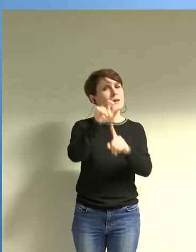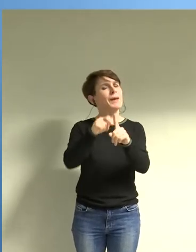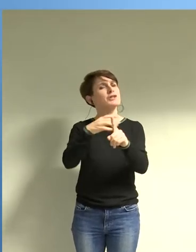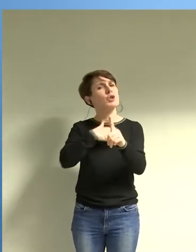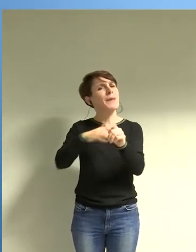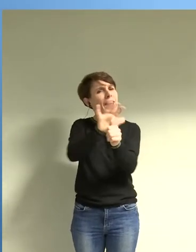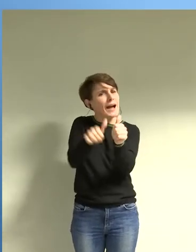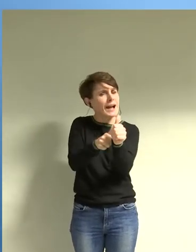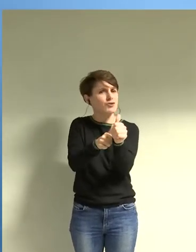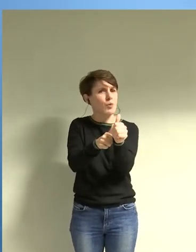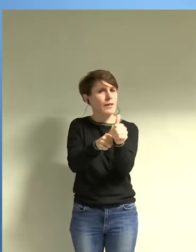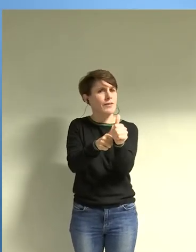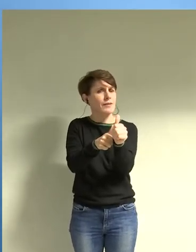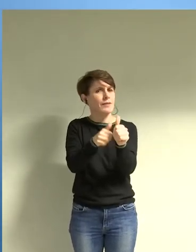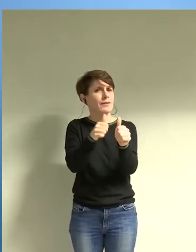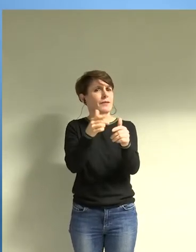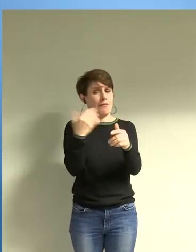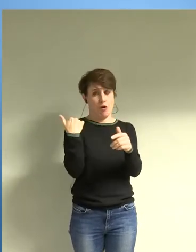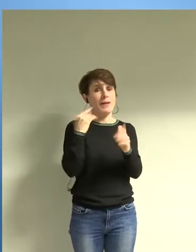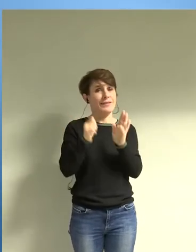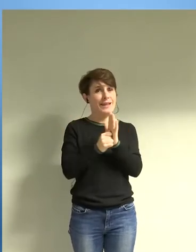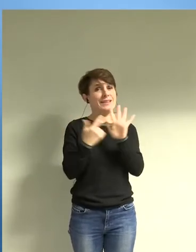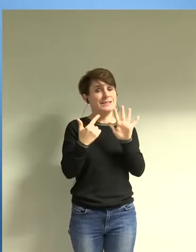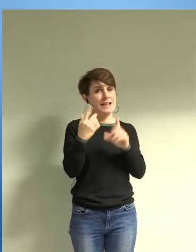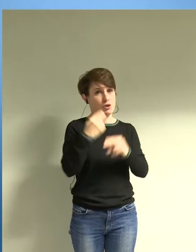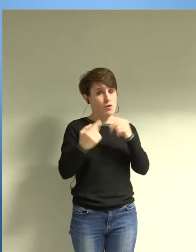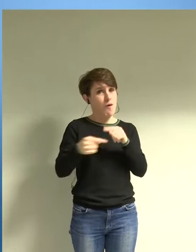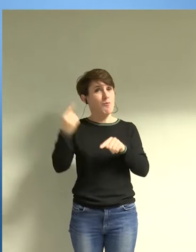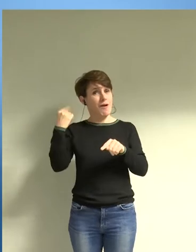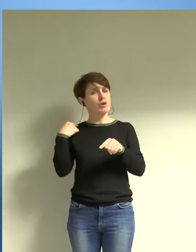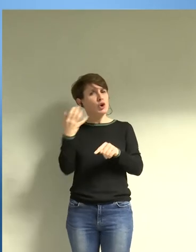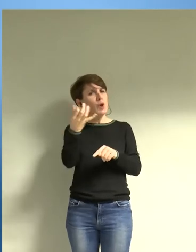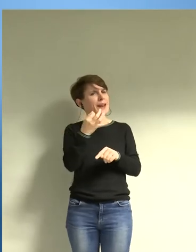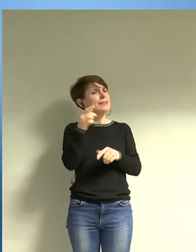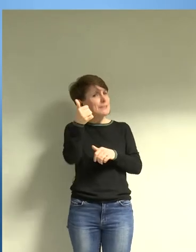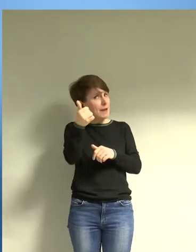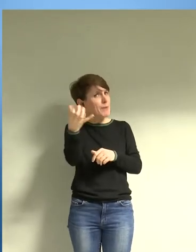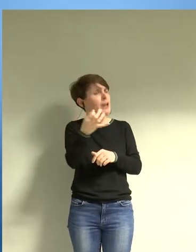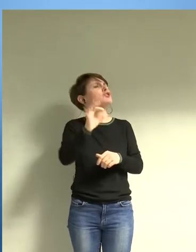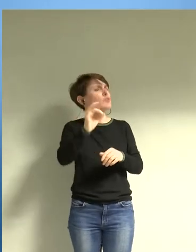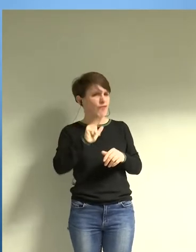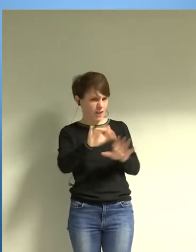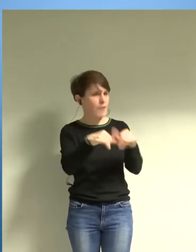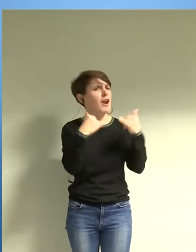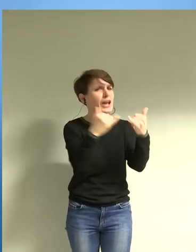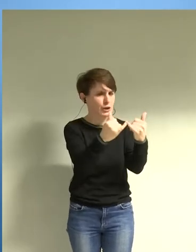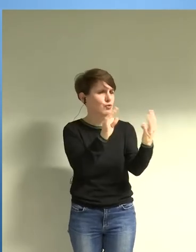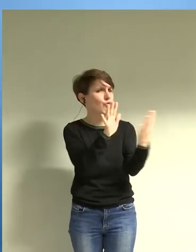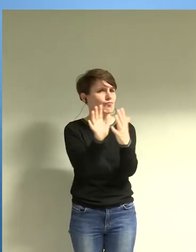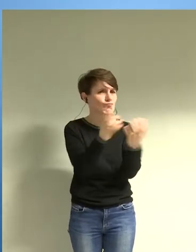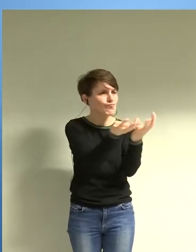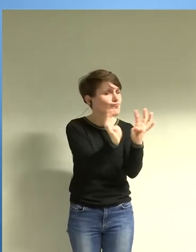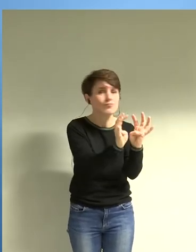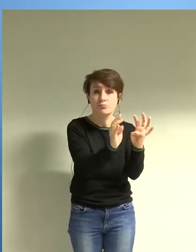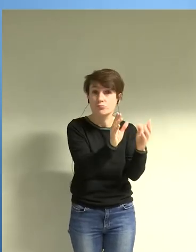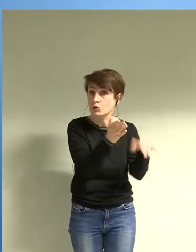conseil municipal du 5 novembre dernier selon laquelle une réunion de concertation était programmé sur les problématiques de stationnement n'a pas été